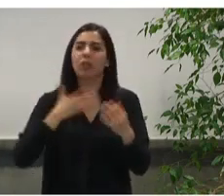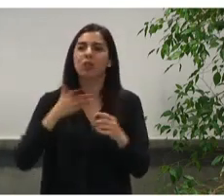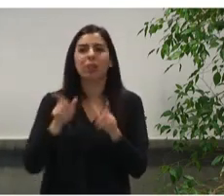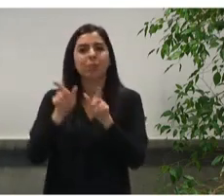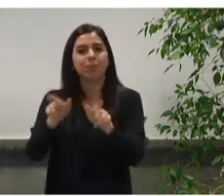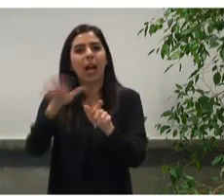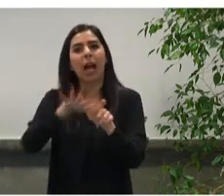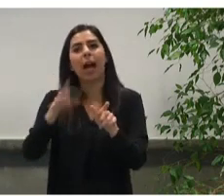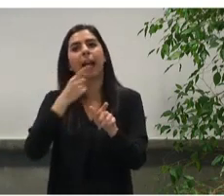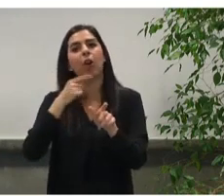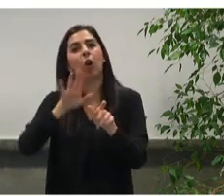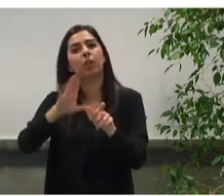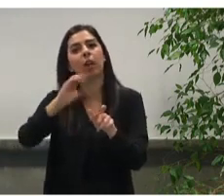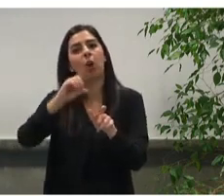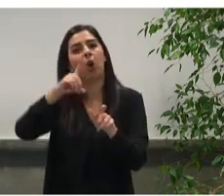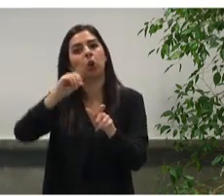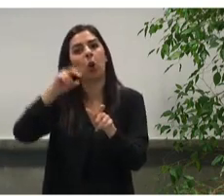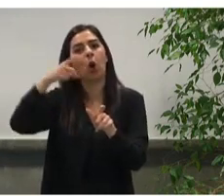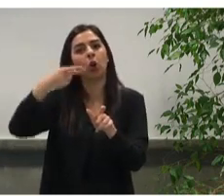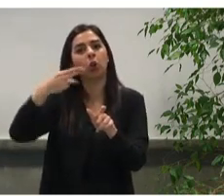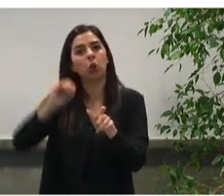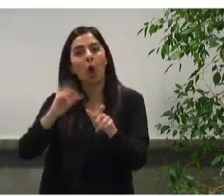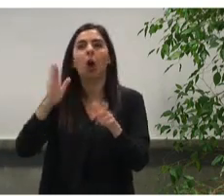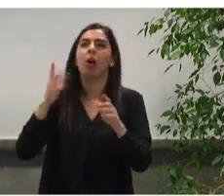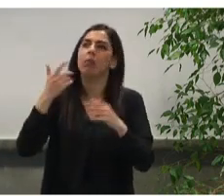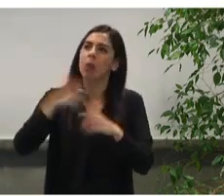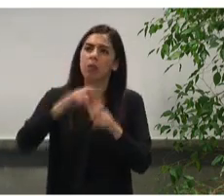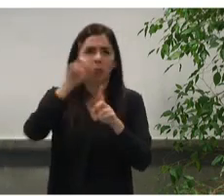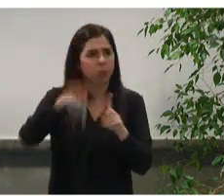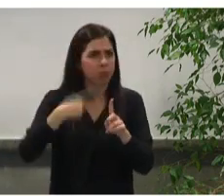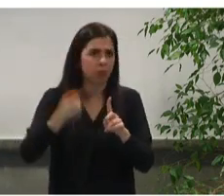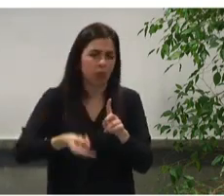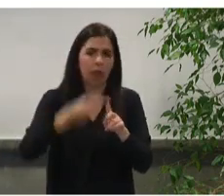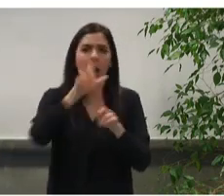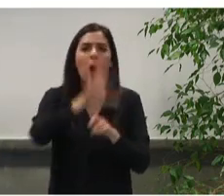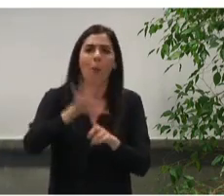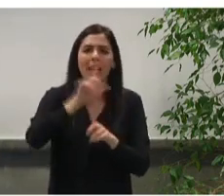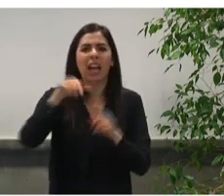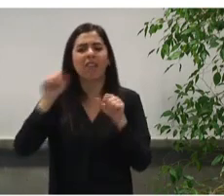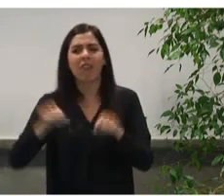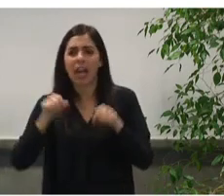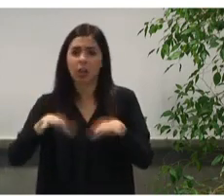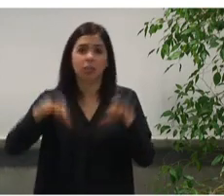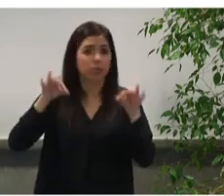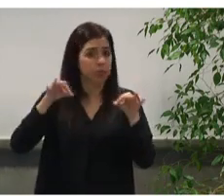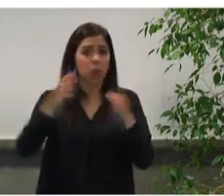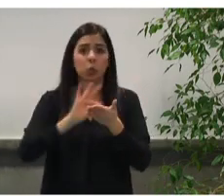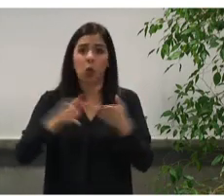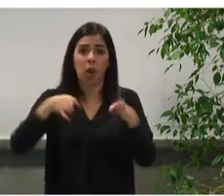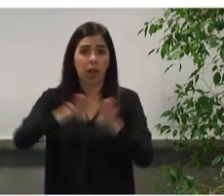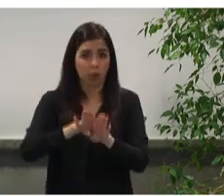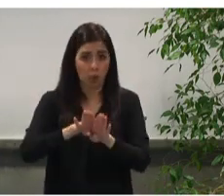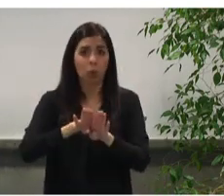Lombardia e anche altre regioni del nord, il Veneto di sicuro, ma anche altre, hanno chiuso le scuole, hanno sospeso attività sociali, eccetera, ben prima